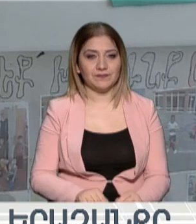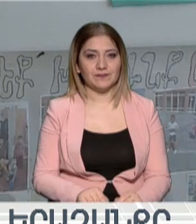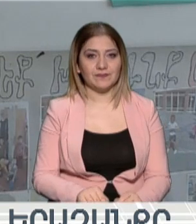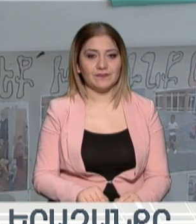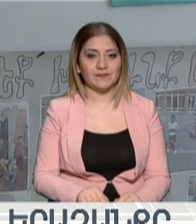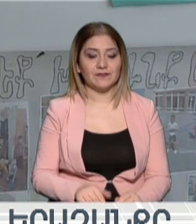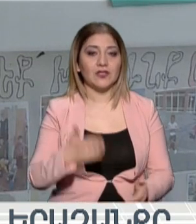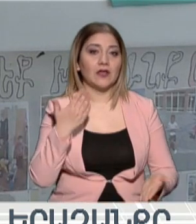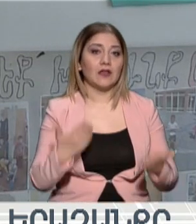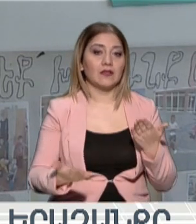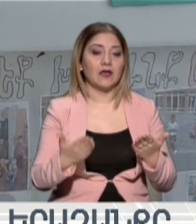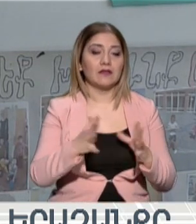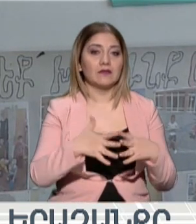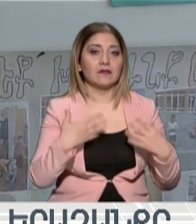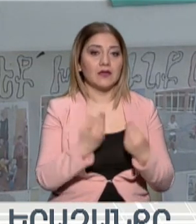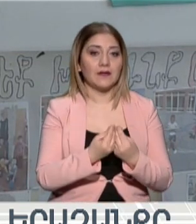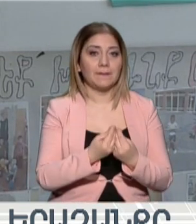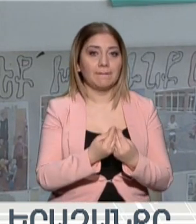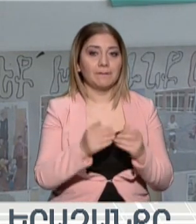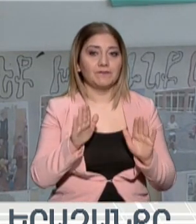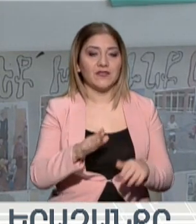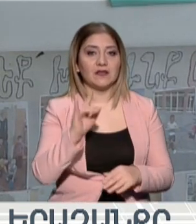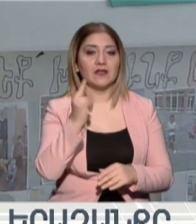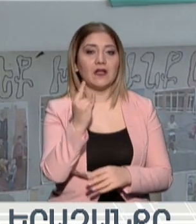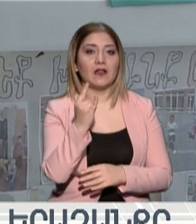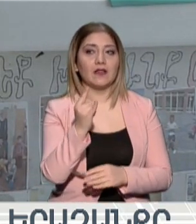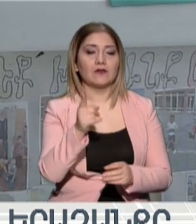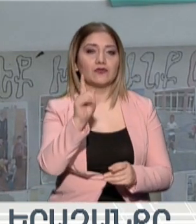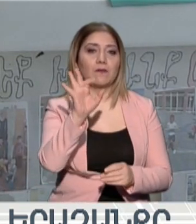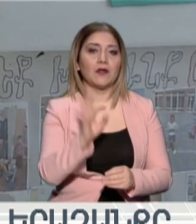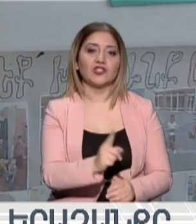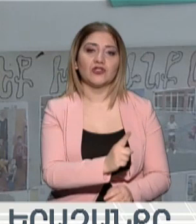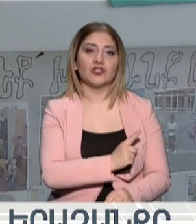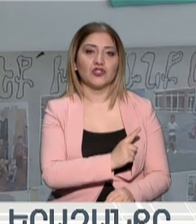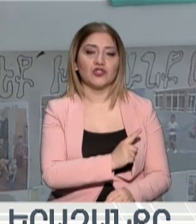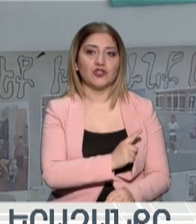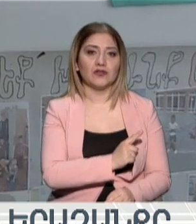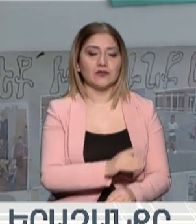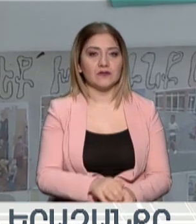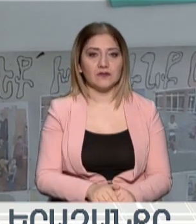Իհարկե այն դեպքում, երբ որ կենսաբանական ընտանիքում երեխային լիարժեք սպասում է